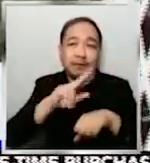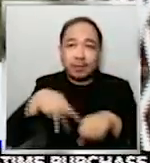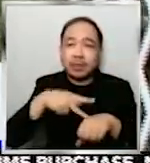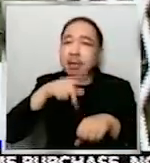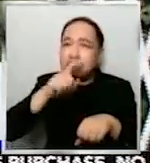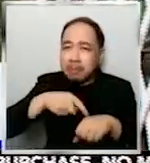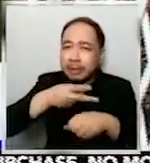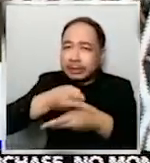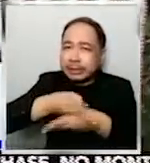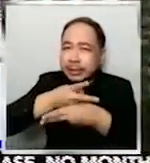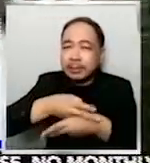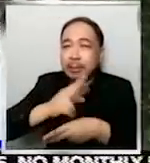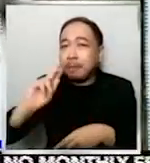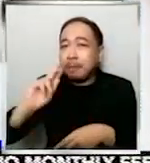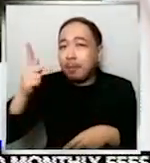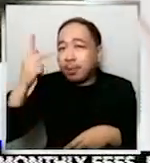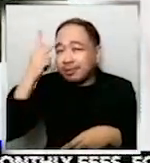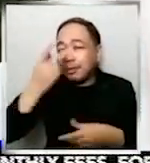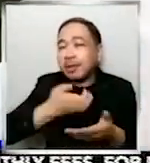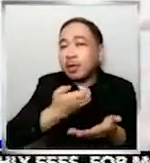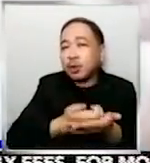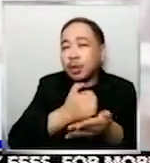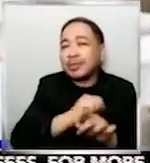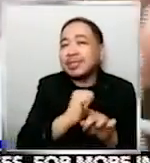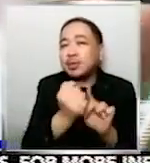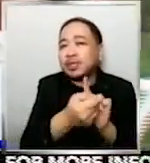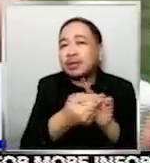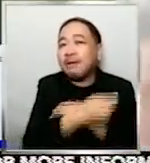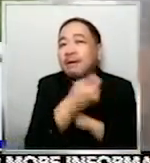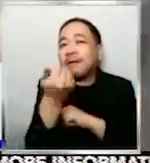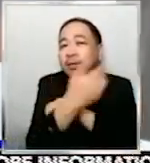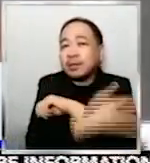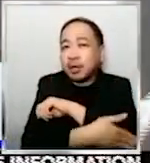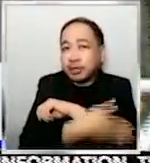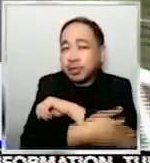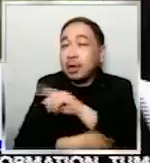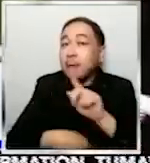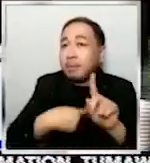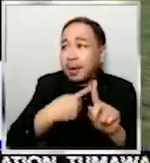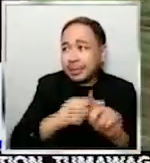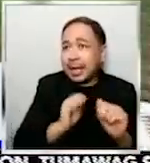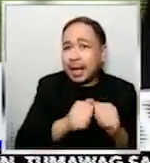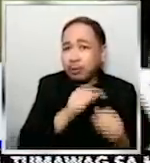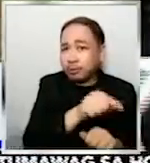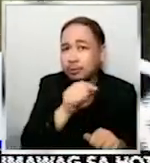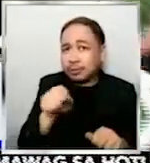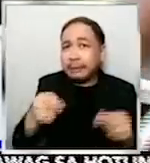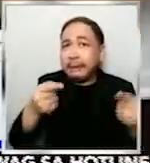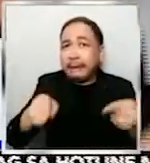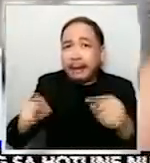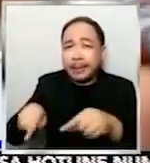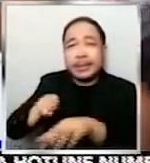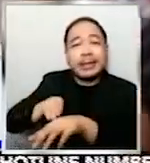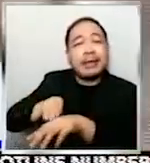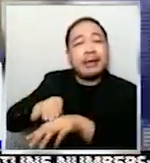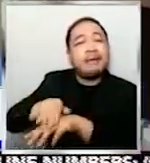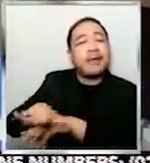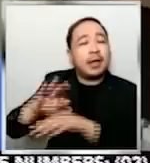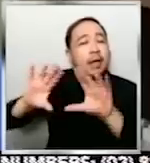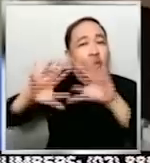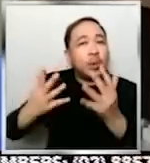economic situation sa ibang bansa at mga epekto nito sa global economy at presyo ng supply ng krudo sa world